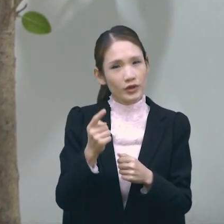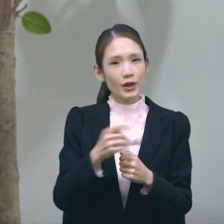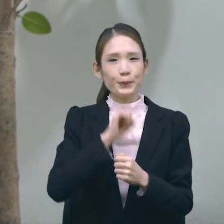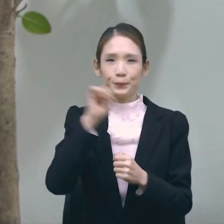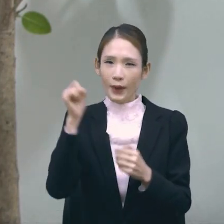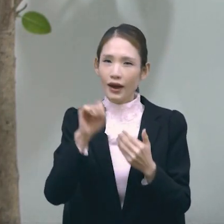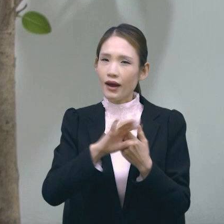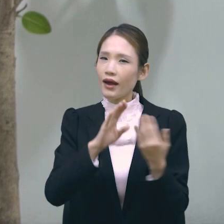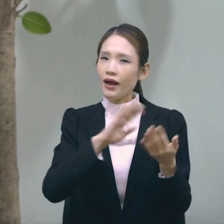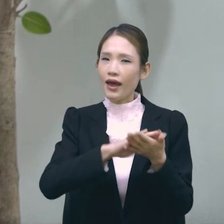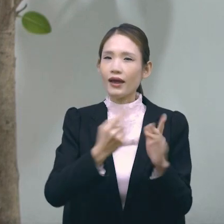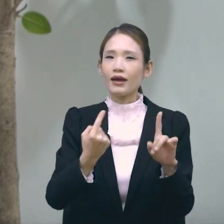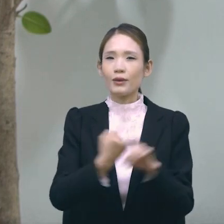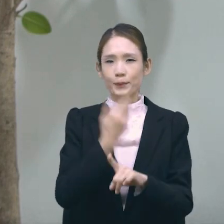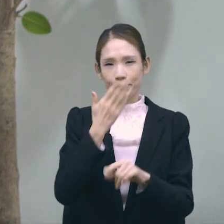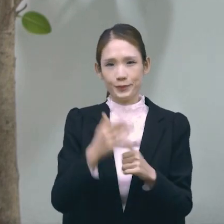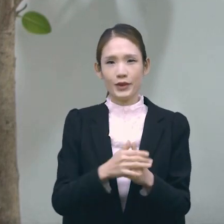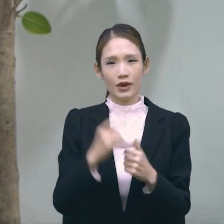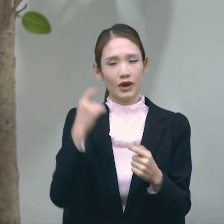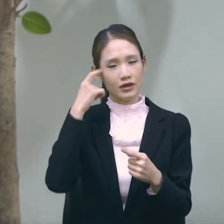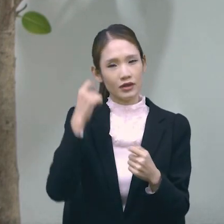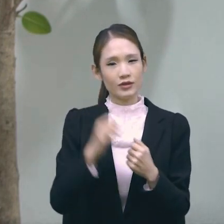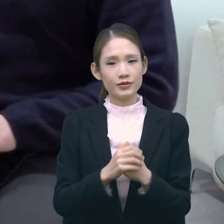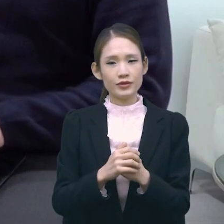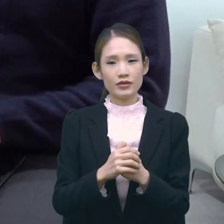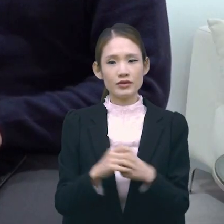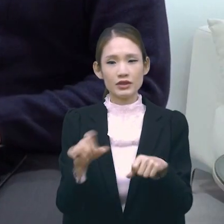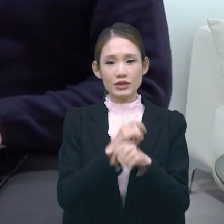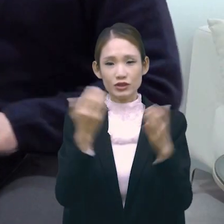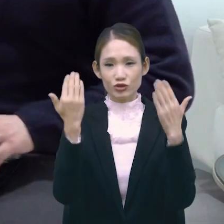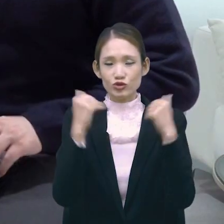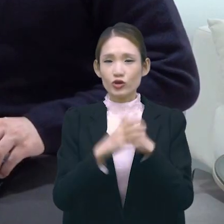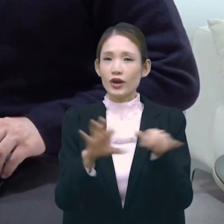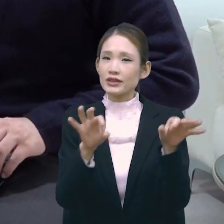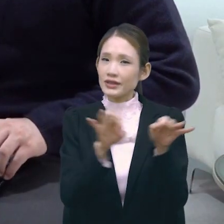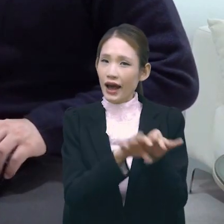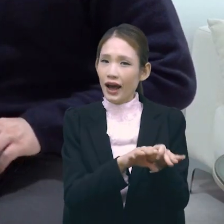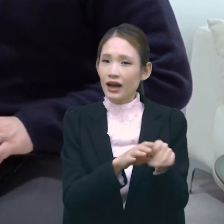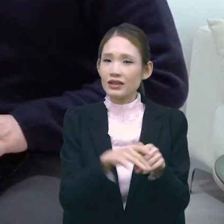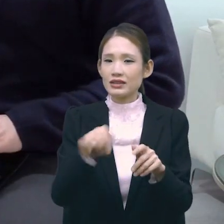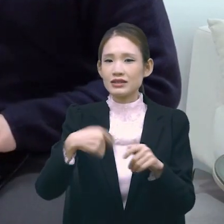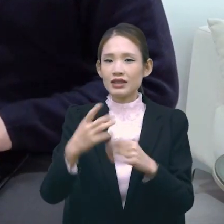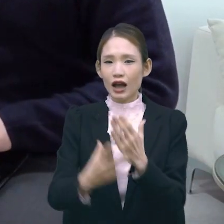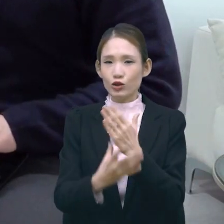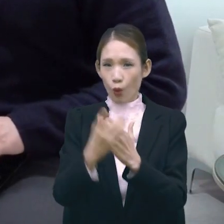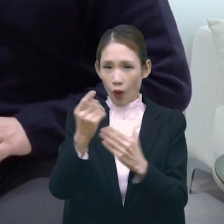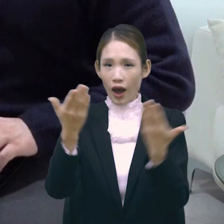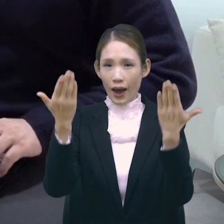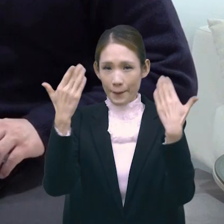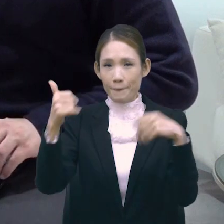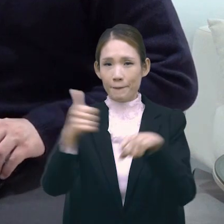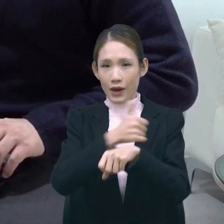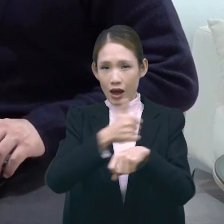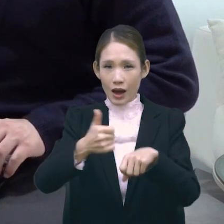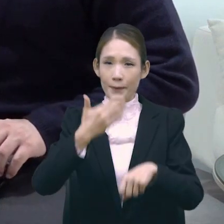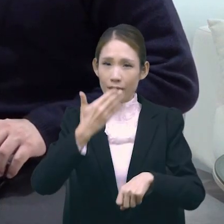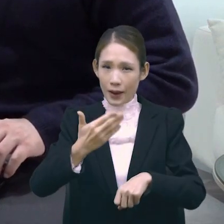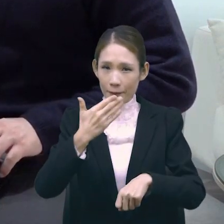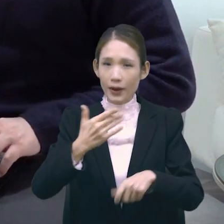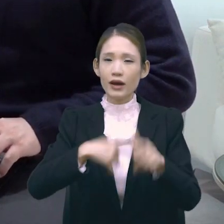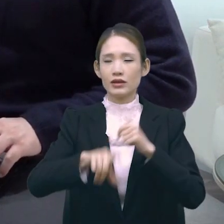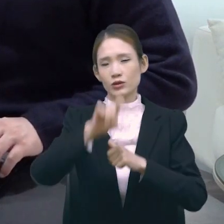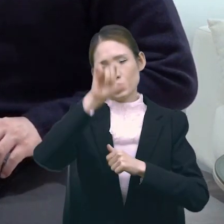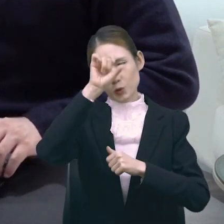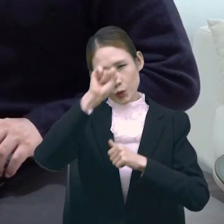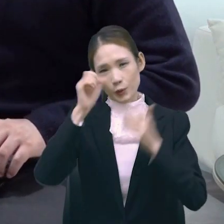혹시나 그게 대안이 될 수 있지 않을까 하는 생각을 한번 해본 적이 있어요. 반면에 근데 특수학교좀 없어지고 후학교로 다 장학생이 같이 공부하면 안 되냐